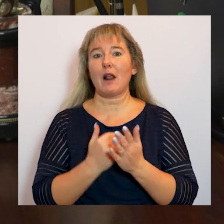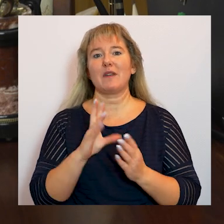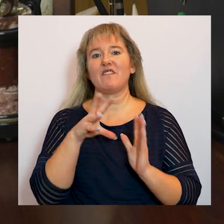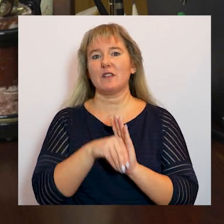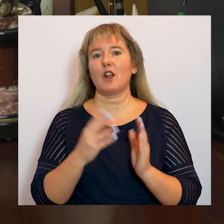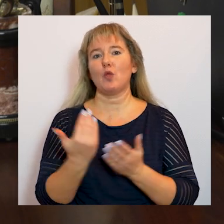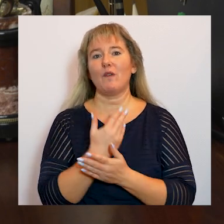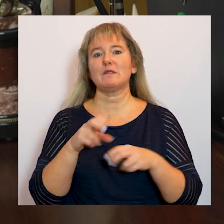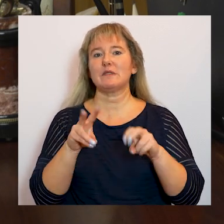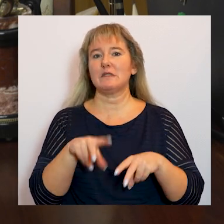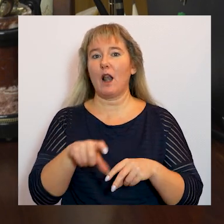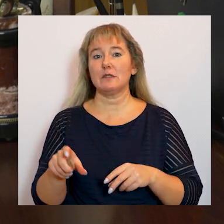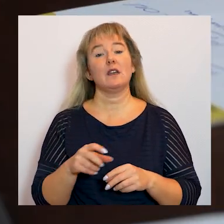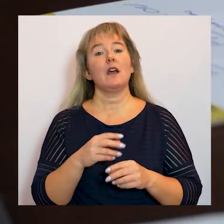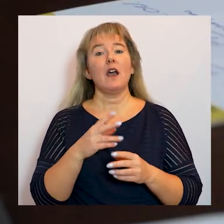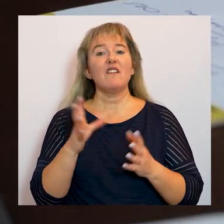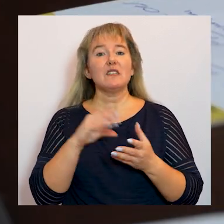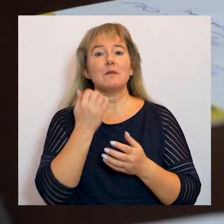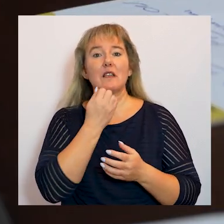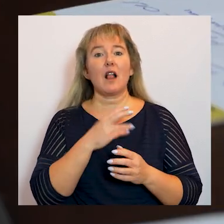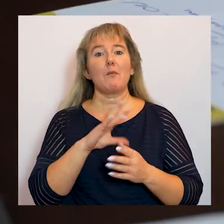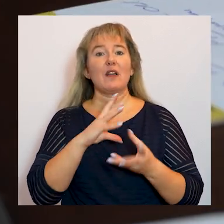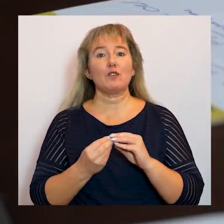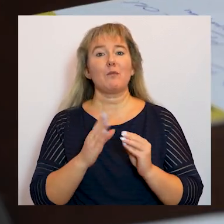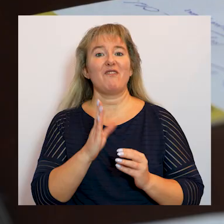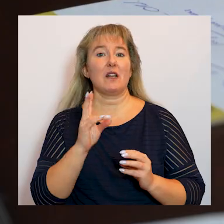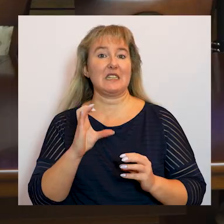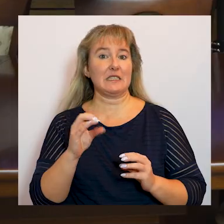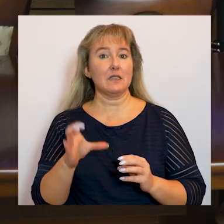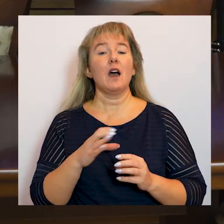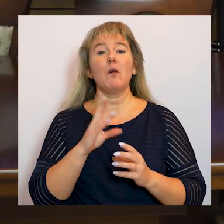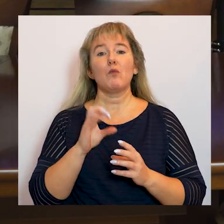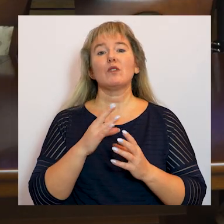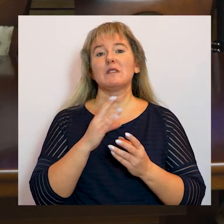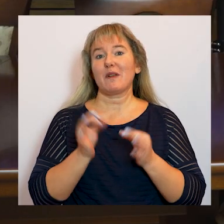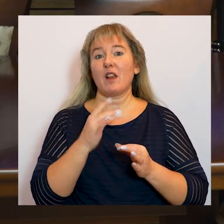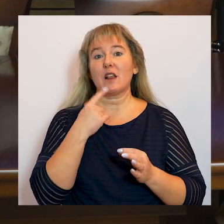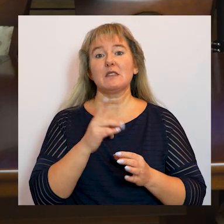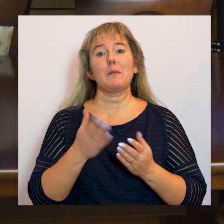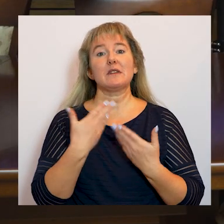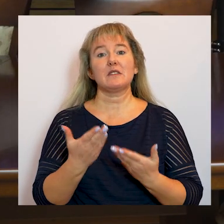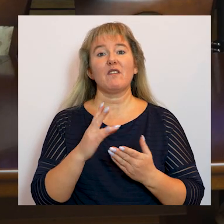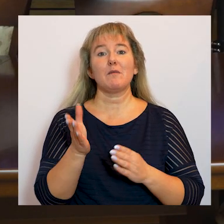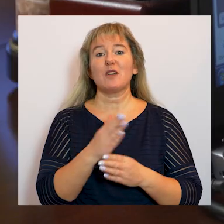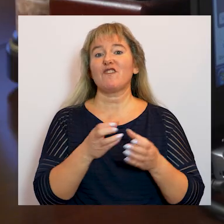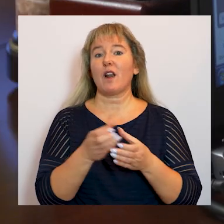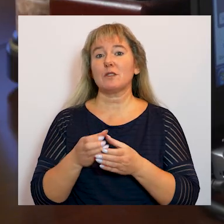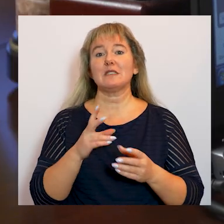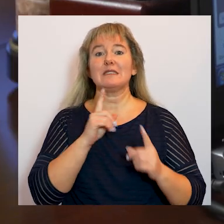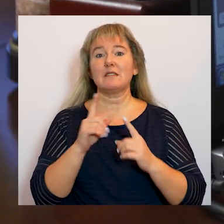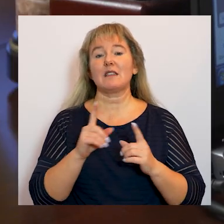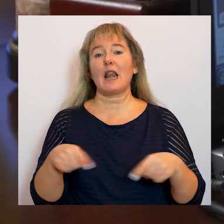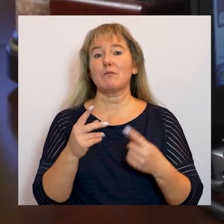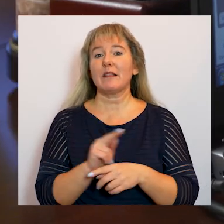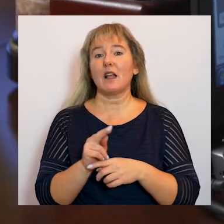и внедрении новых специальностей. Все материалы по итогам ВКС «Справедливая Россия за правду» представит на межфракционном